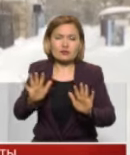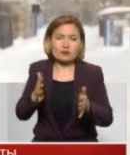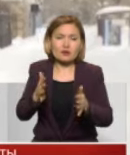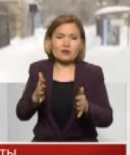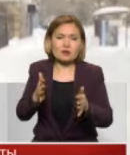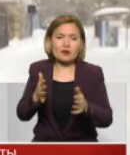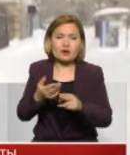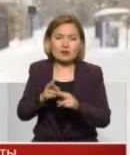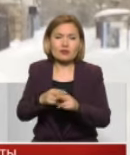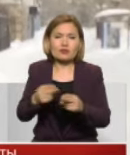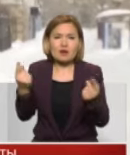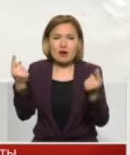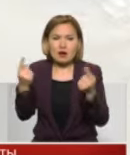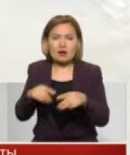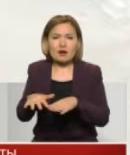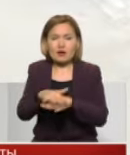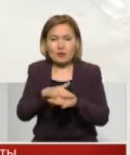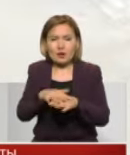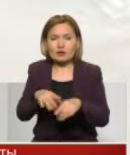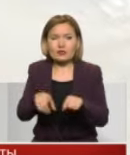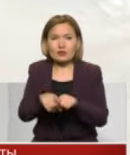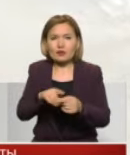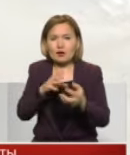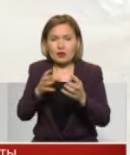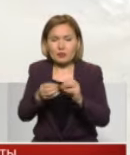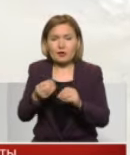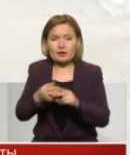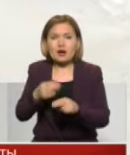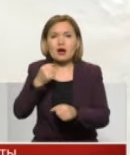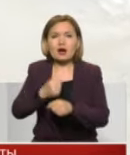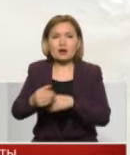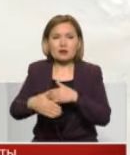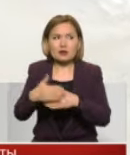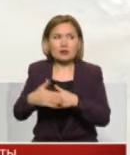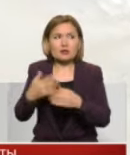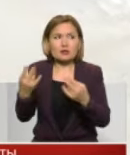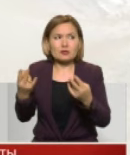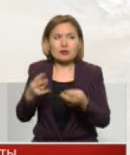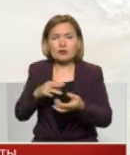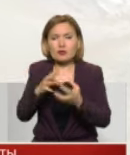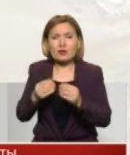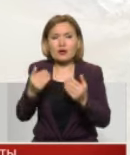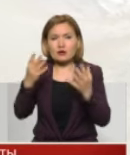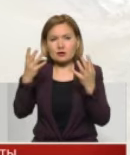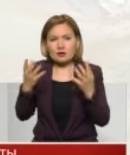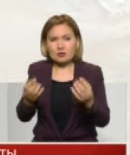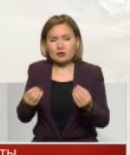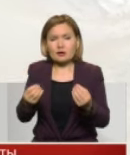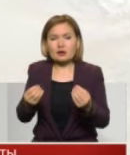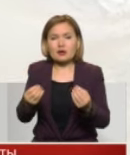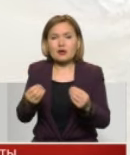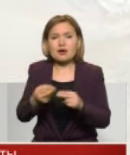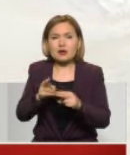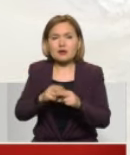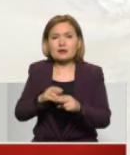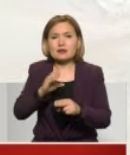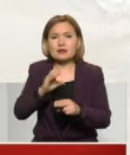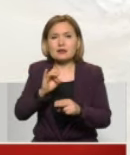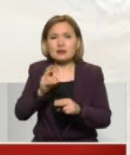деградацияға кетіп бара жатыр деп айтсақ болады. Сол себептен бұны қатаң жазалау керек. Қазіргі таңда сергек